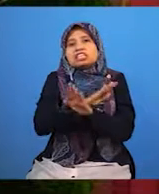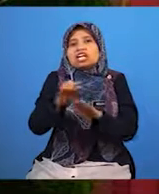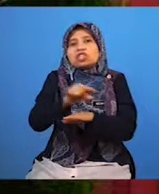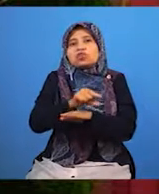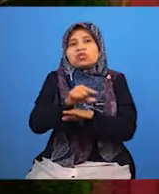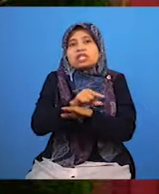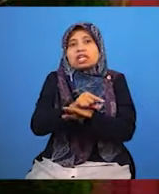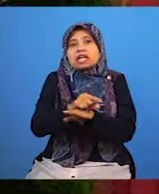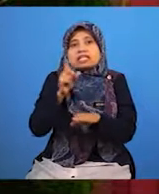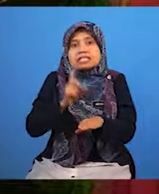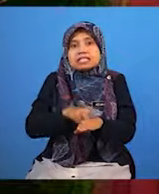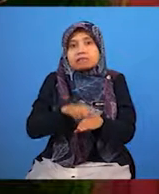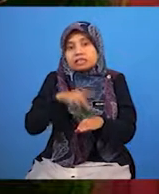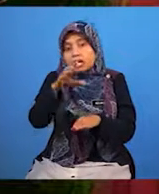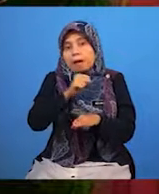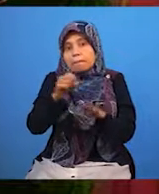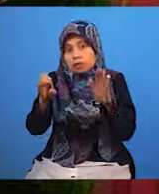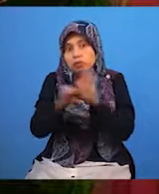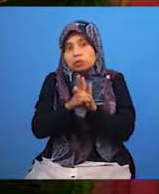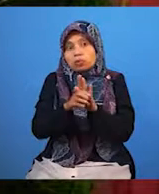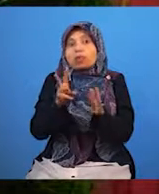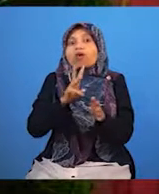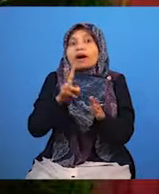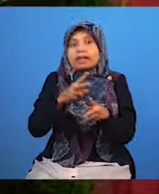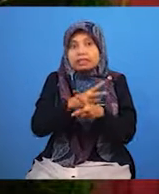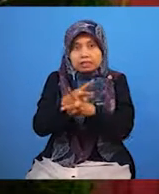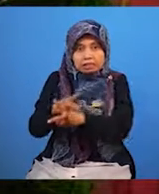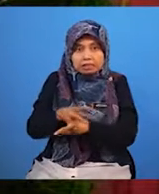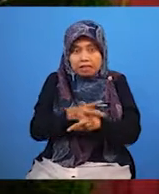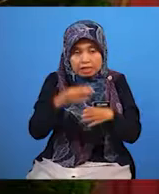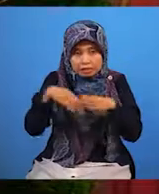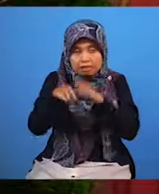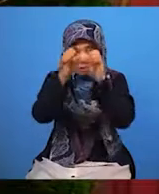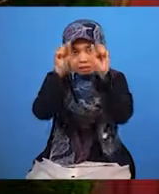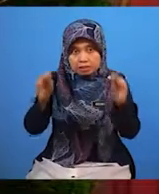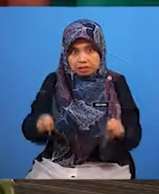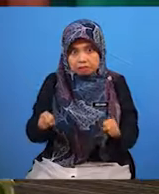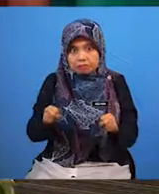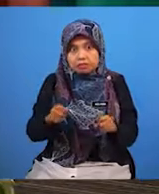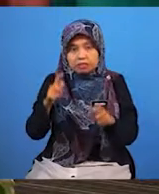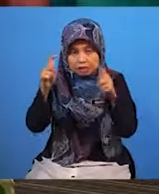gunakan semasa mengambil sampel air ternakan di dalam sistem tangki?